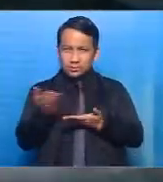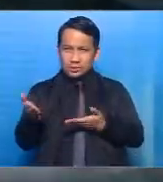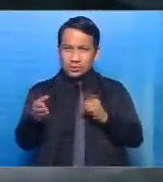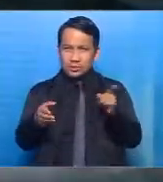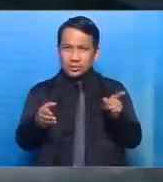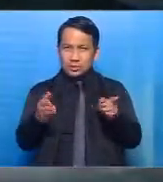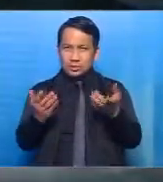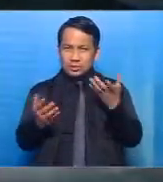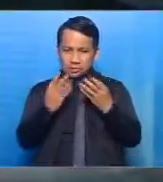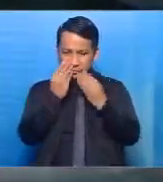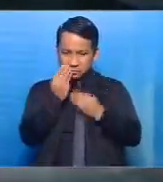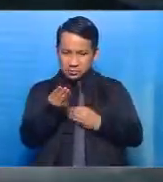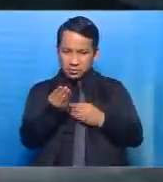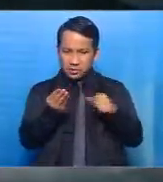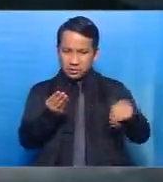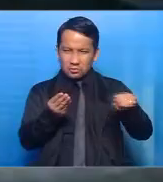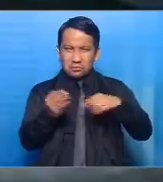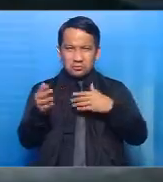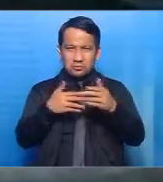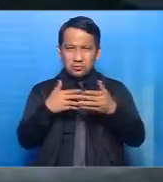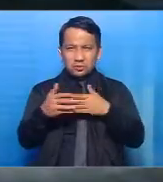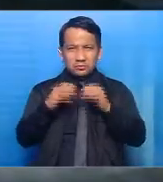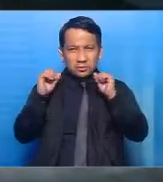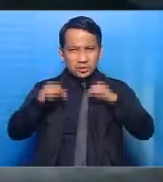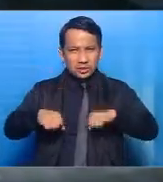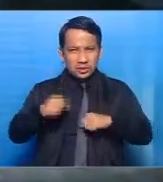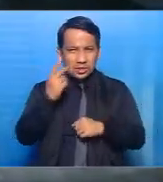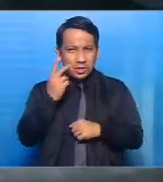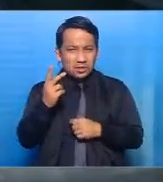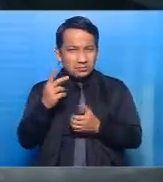ng konti-konti lang, kung ano lang yung kasya.